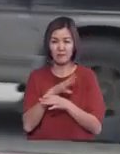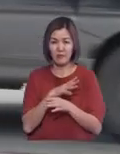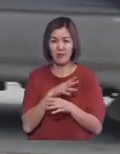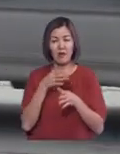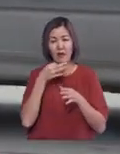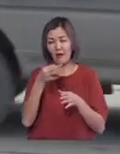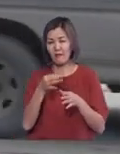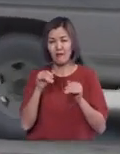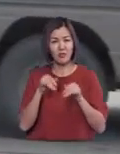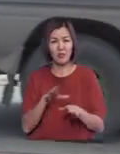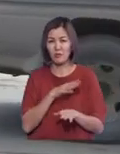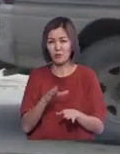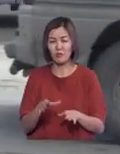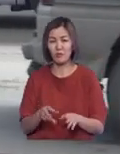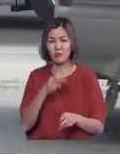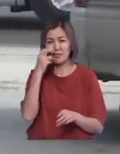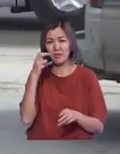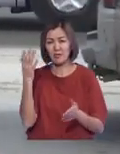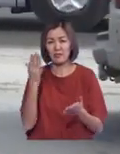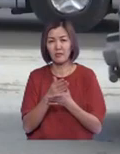тоздырдық. Кемер жыл ол сасып жатыр.